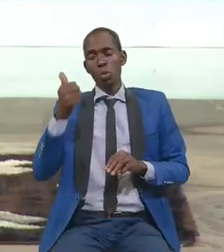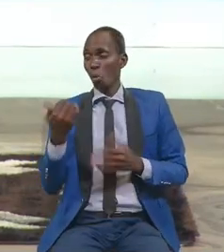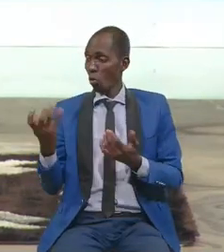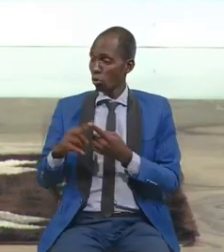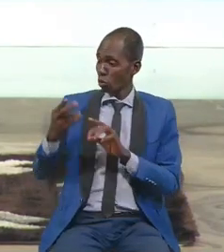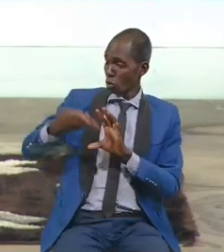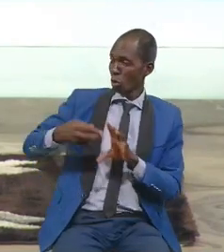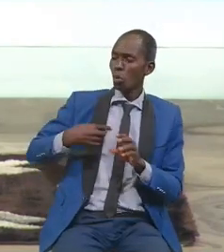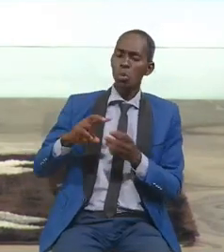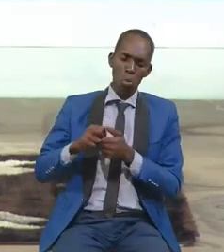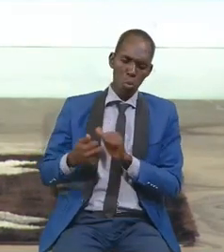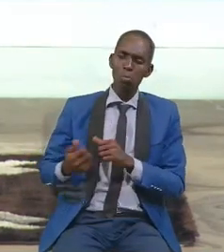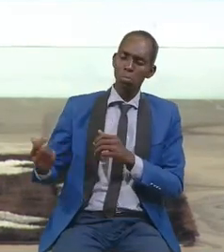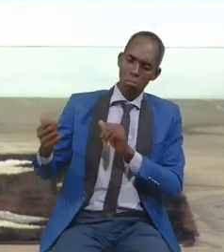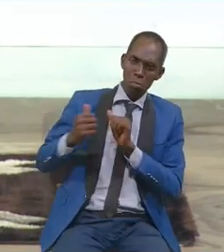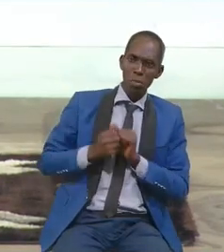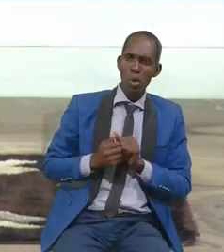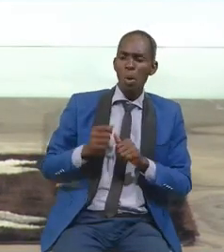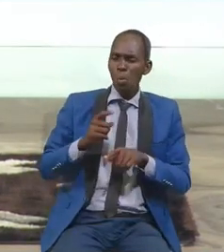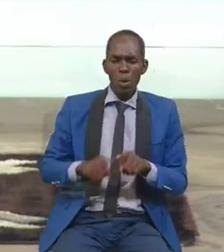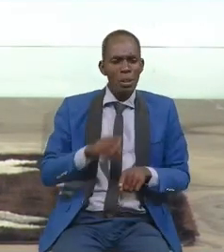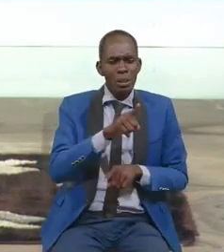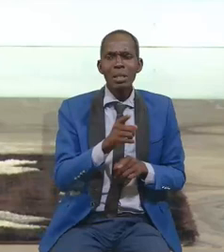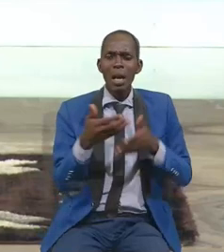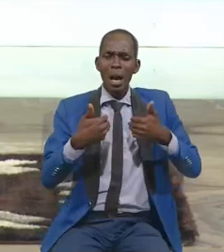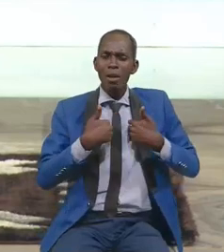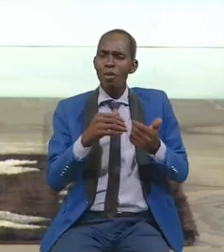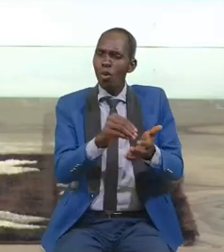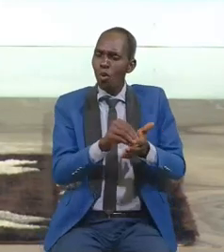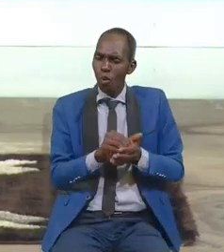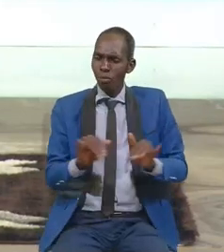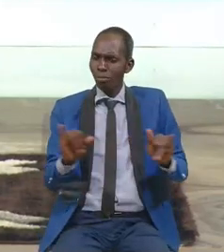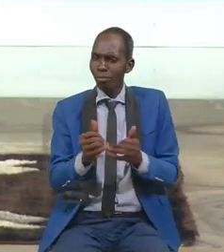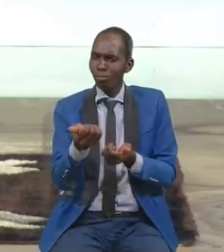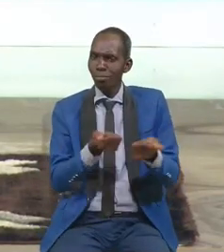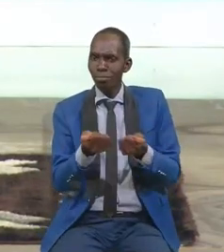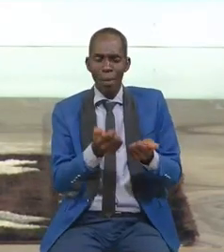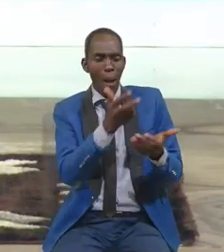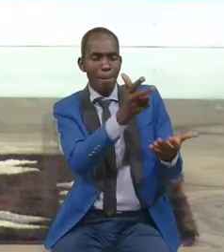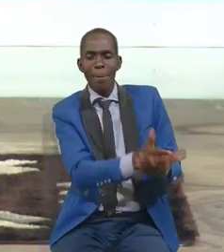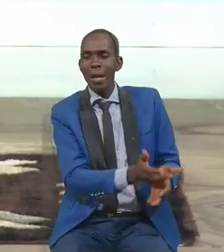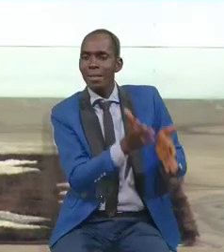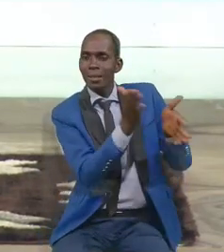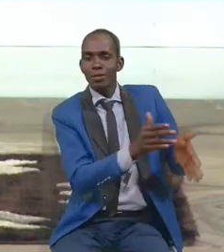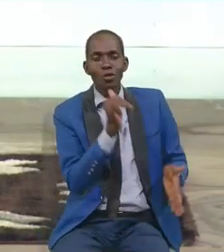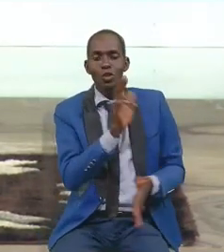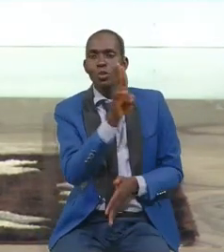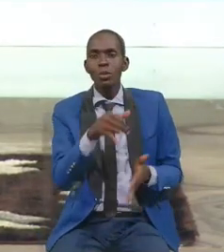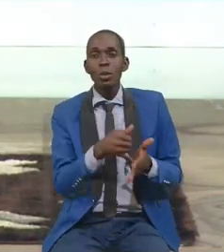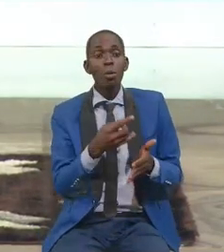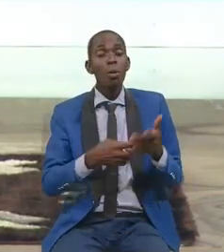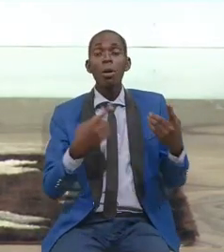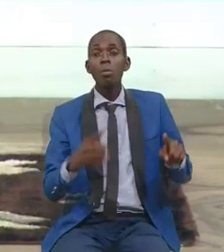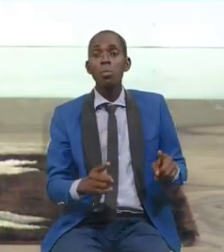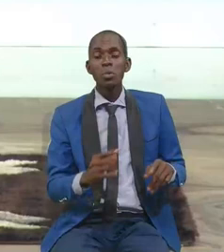Le deuxième jour, est-ce que je peux te suivre? Il a sa voiture qu'il ne va pas utiliser. La voiture va finalement